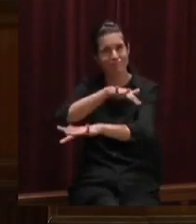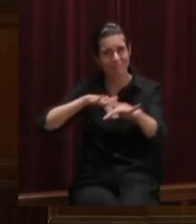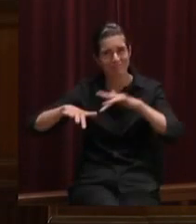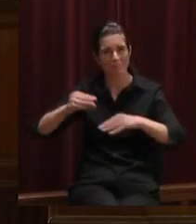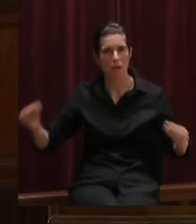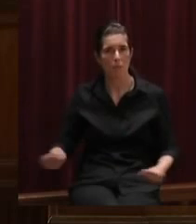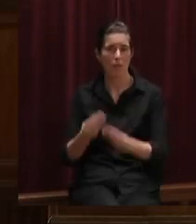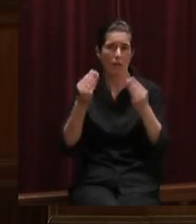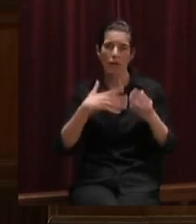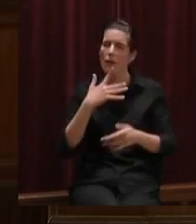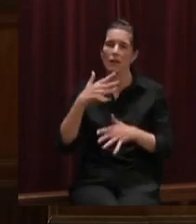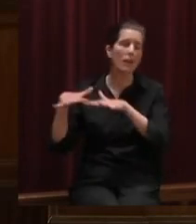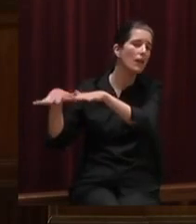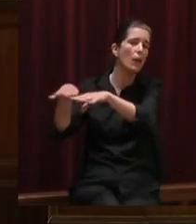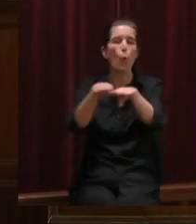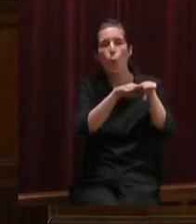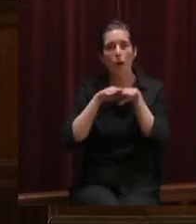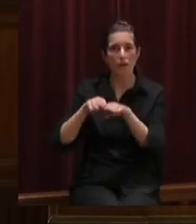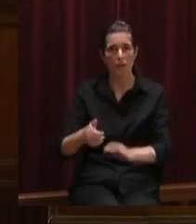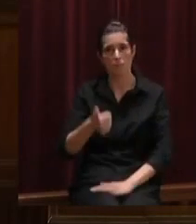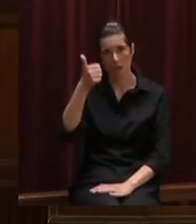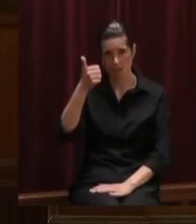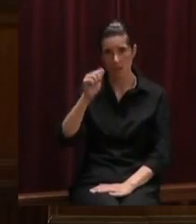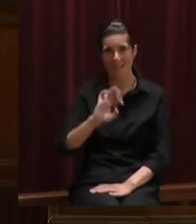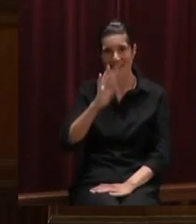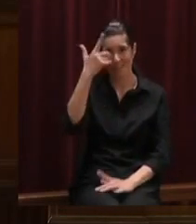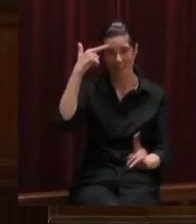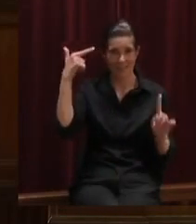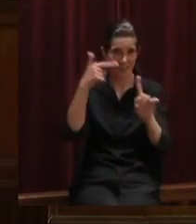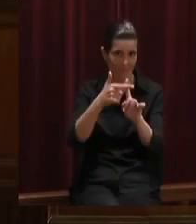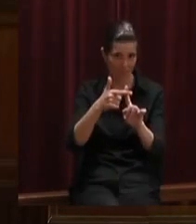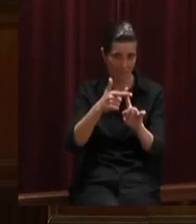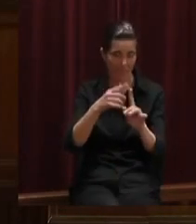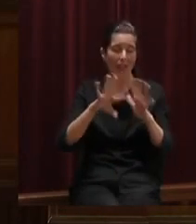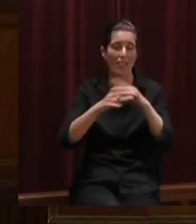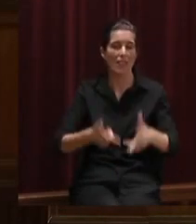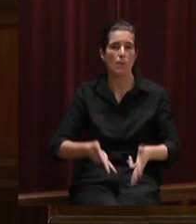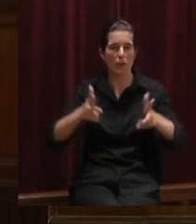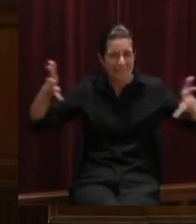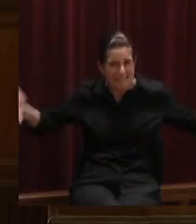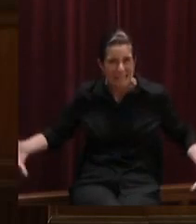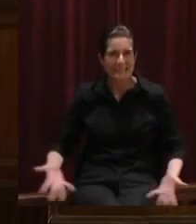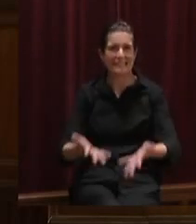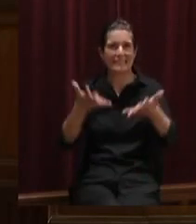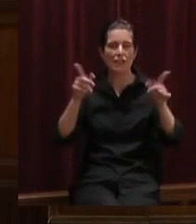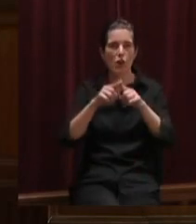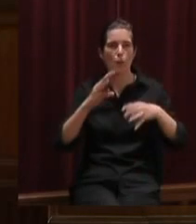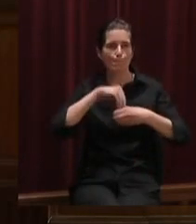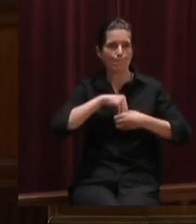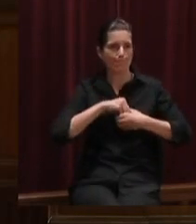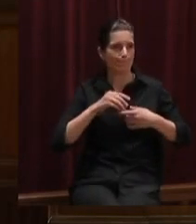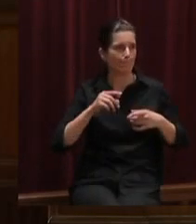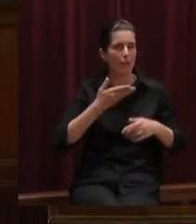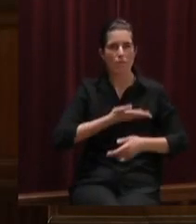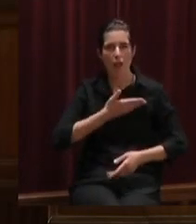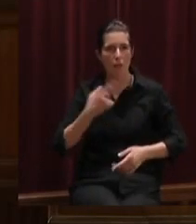Aquest és el nostre 5è repte. Reforçar la nostra democràcia des de la seva ànima, des dels seus valors compartits, des de